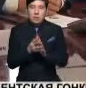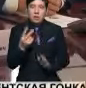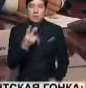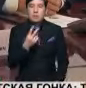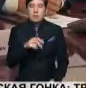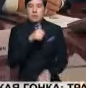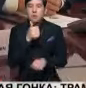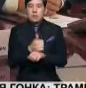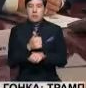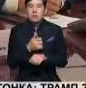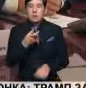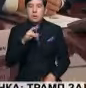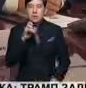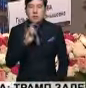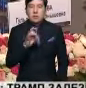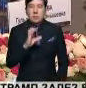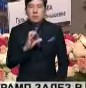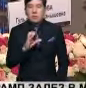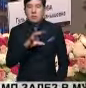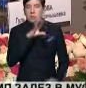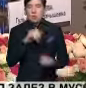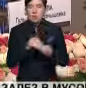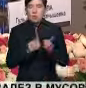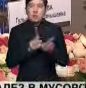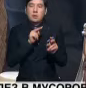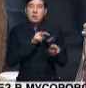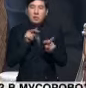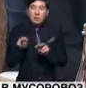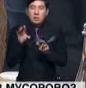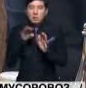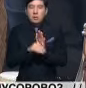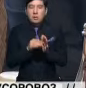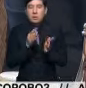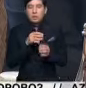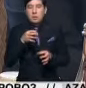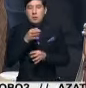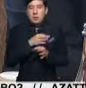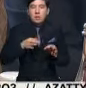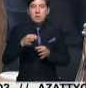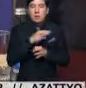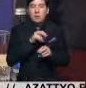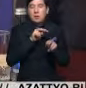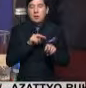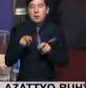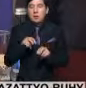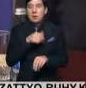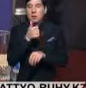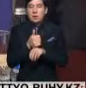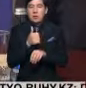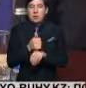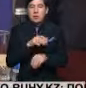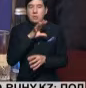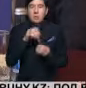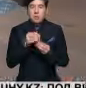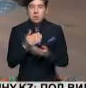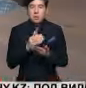государств. Кушанов также отметил, что между депутатами выстроен регулярный и конструктивный диалог, который позволяет оперативно решать самые актуальные вопросы. Кроме